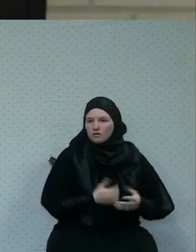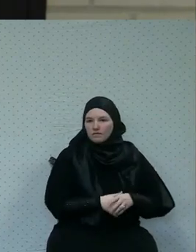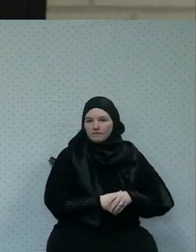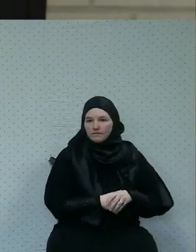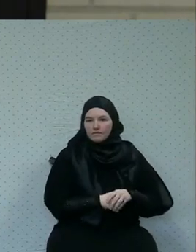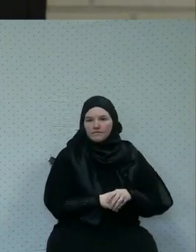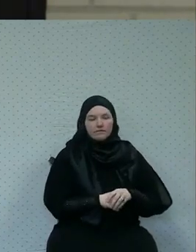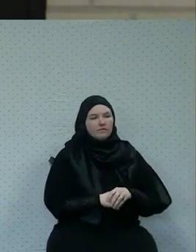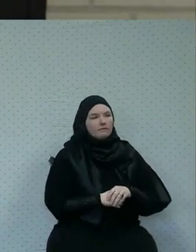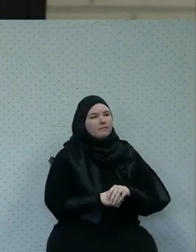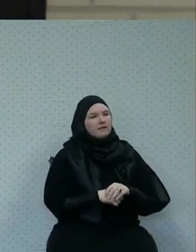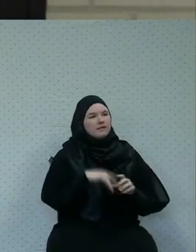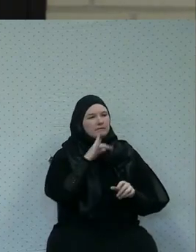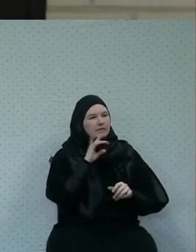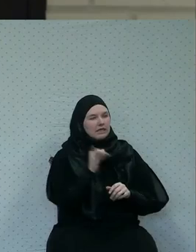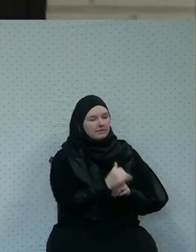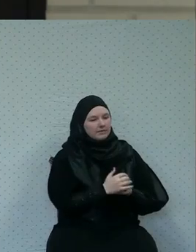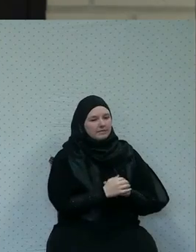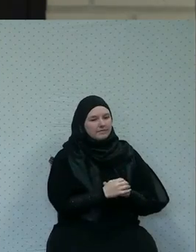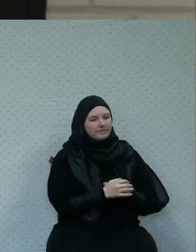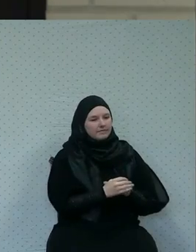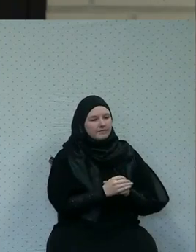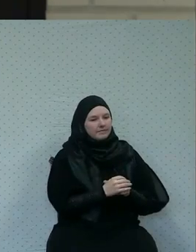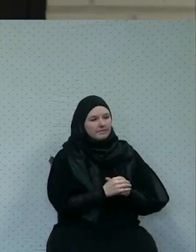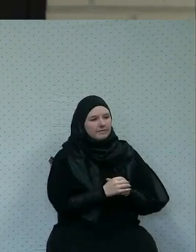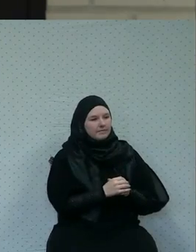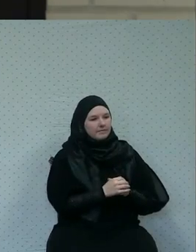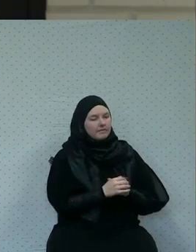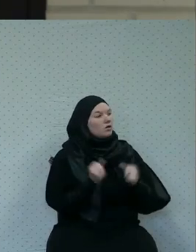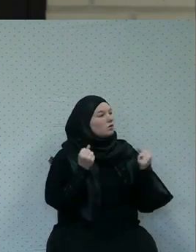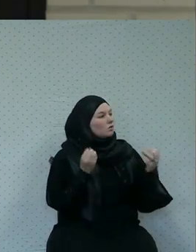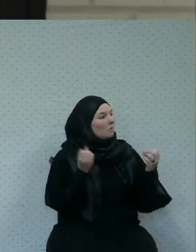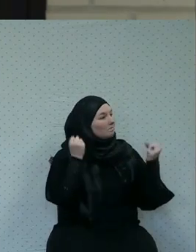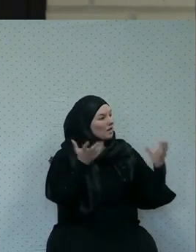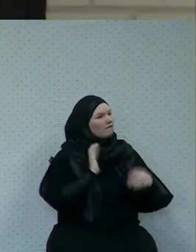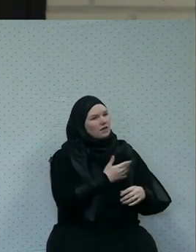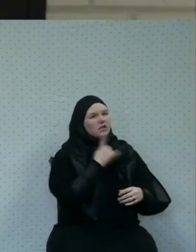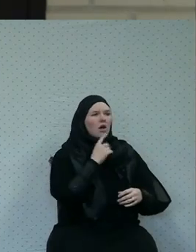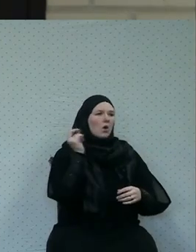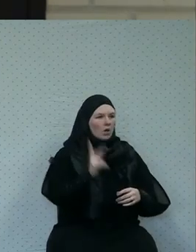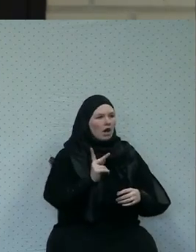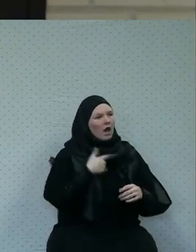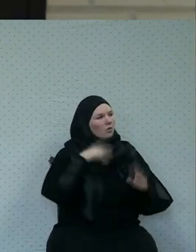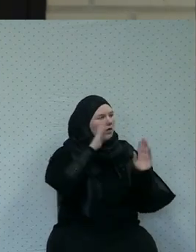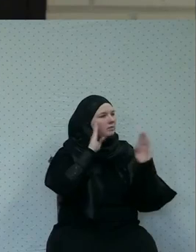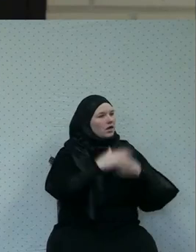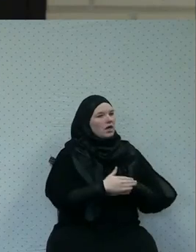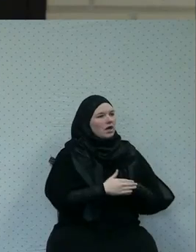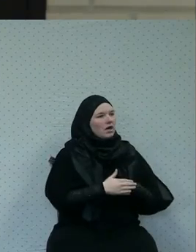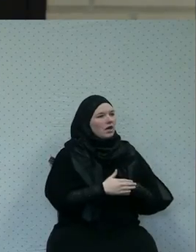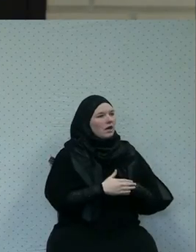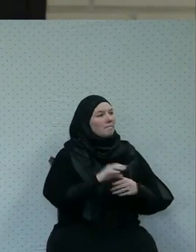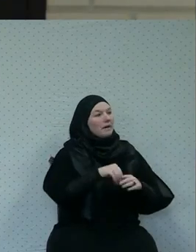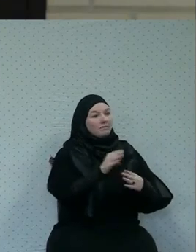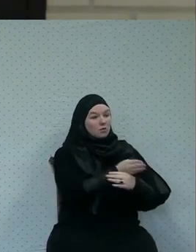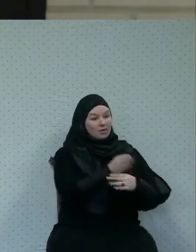الصَّلَاةَ تَنْهَى عَنِ الْفَحْشَاءِ وَالْمُنْكَرِ. So many of us say, okay, I will pray, but in